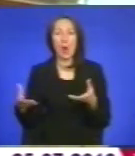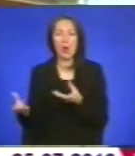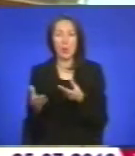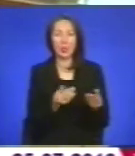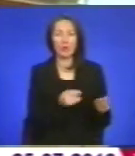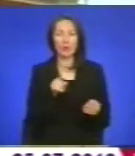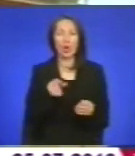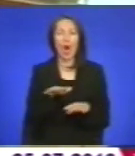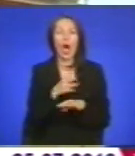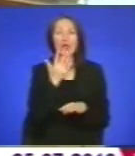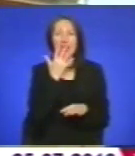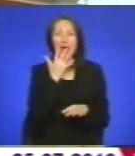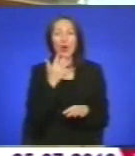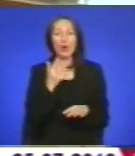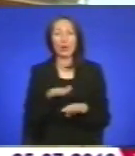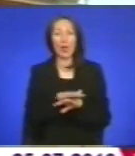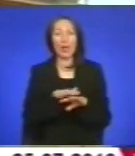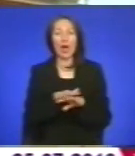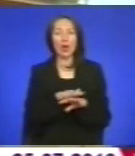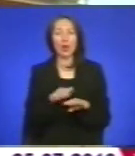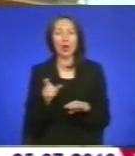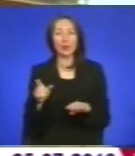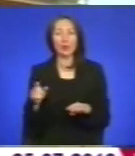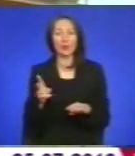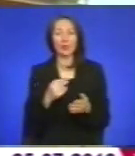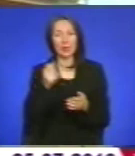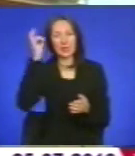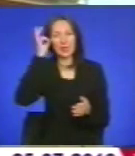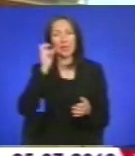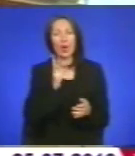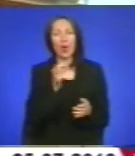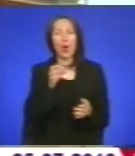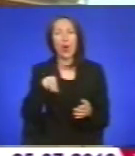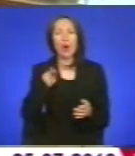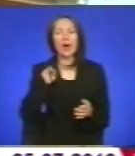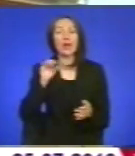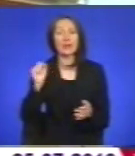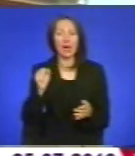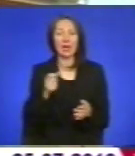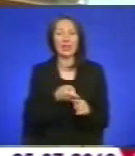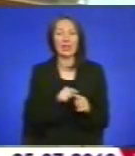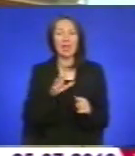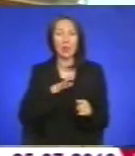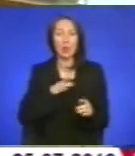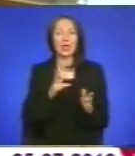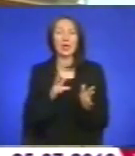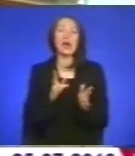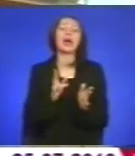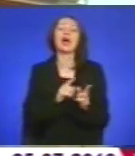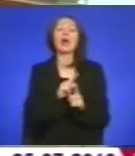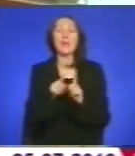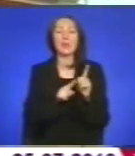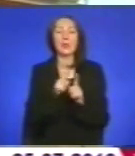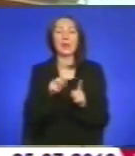того народу, на який прийшло, хоча б згадати ті самі колядки, які в нас були християнізовані